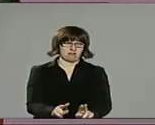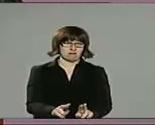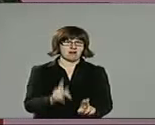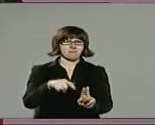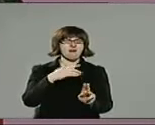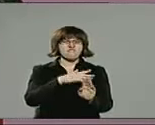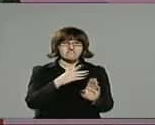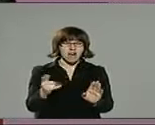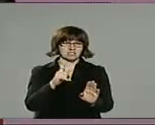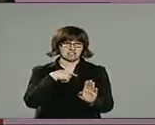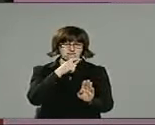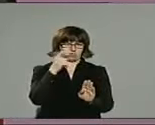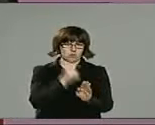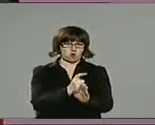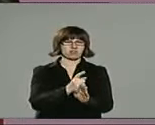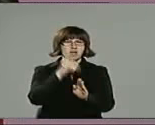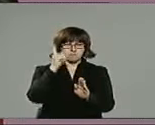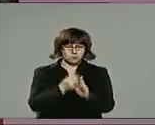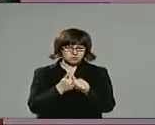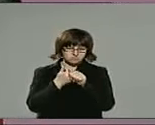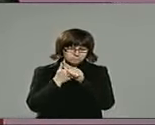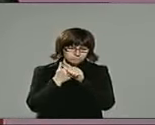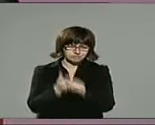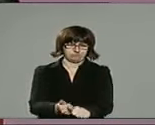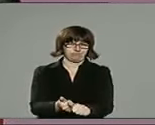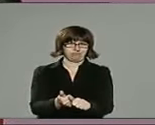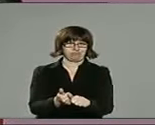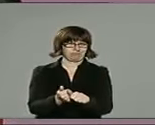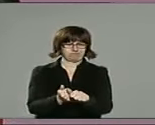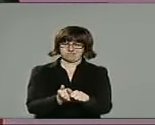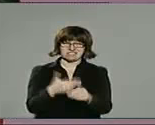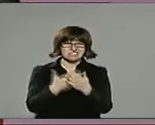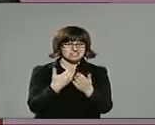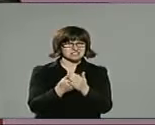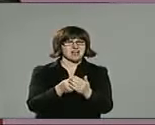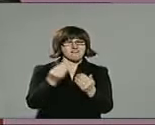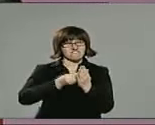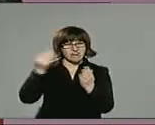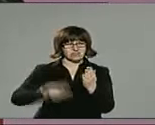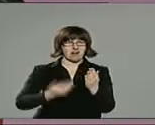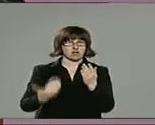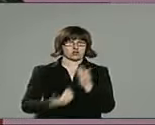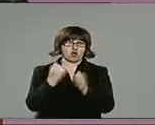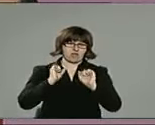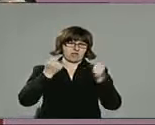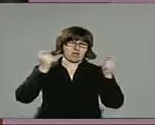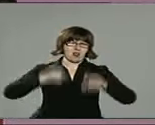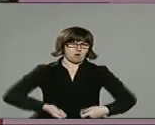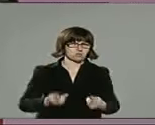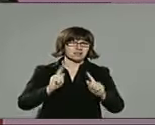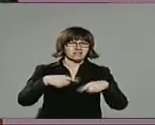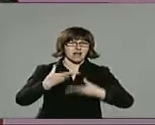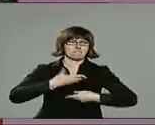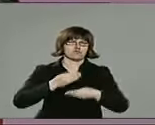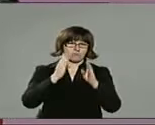Aber das, was wir versprechen, das werden wir dann auch halten. Das ist der Vertrag, den wir neu eingehen müssen. Dann bekommen